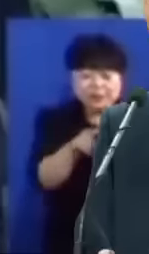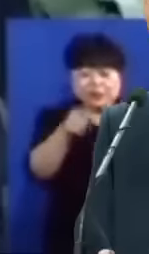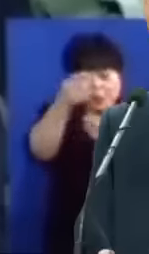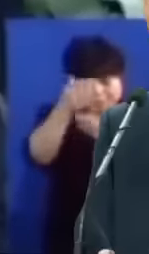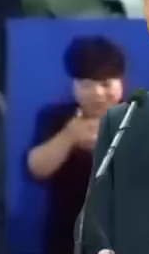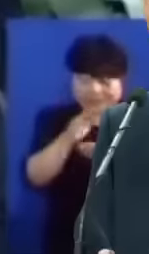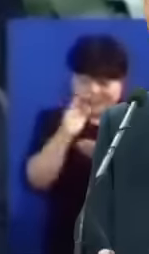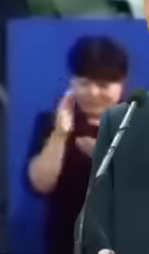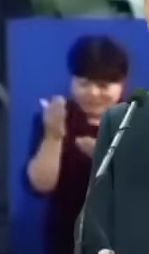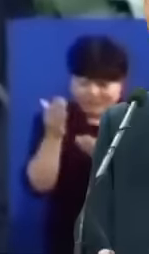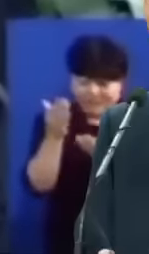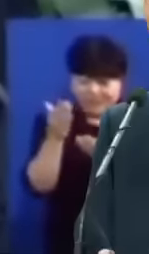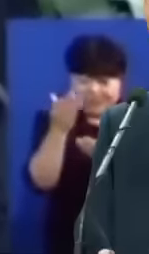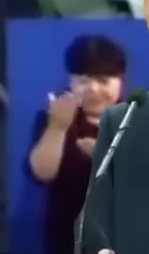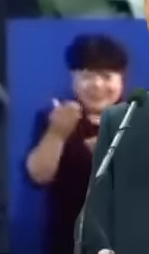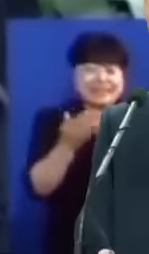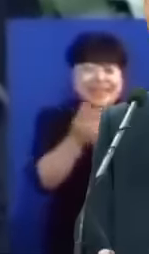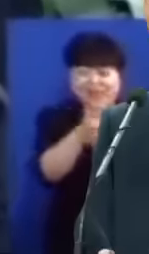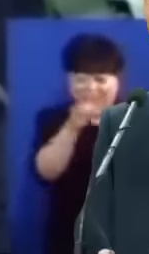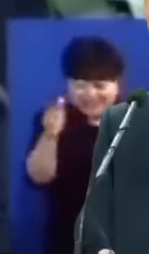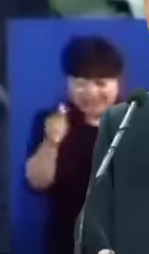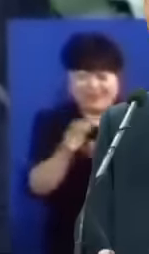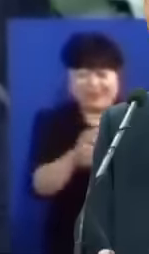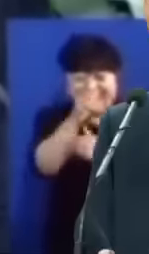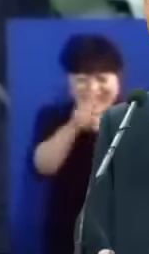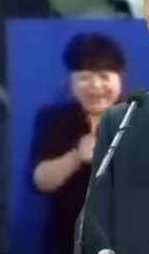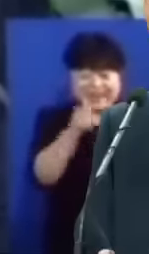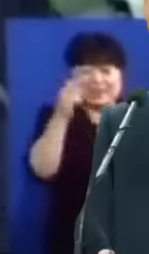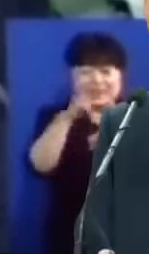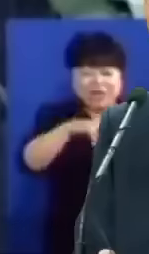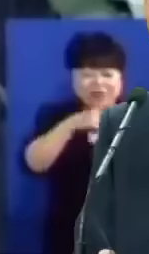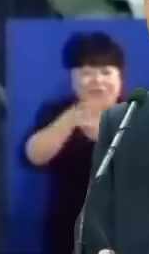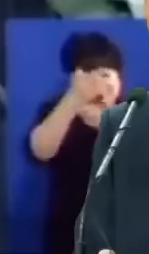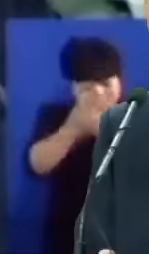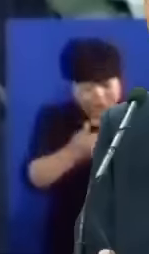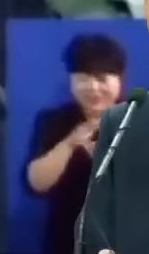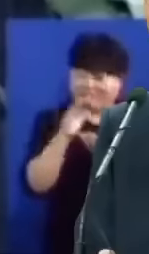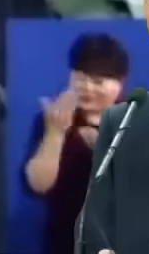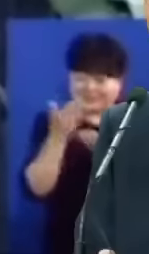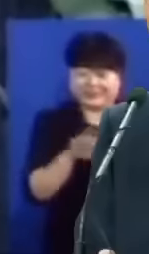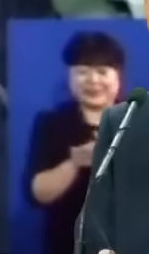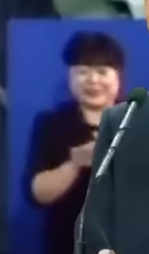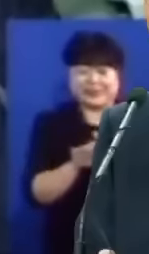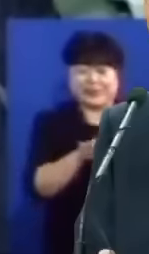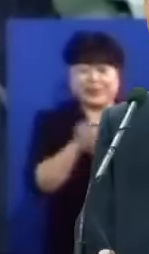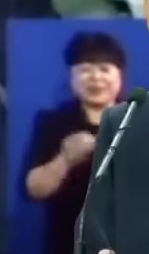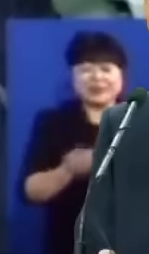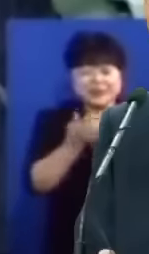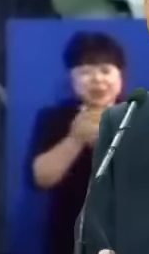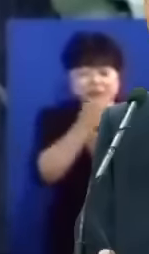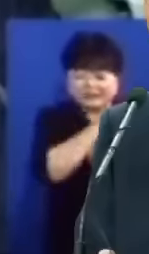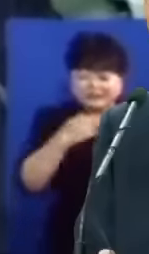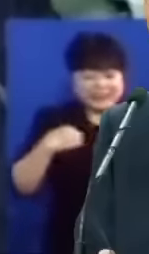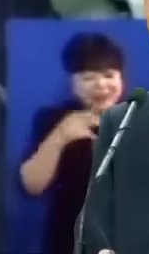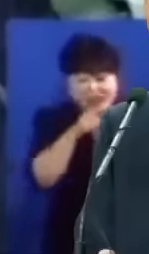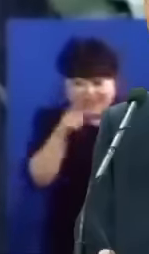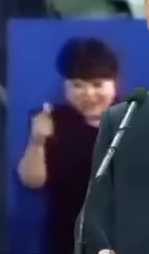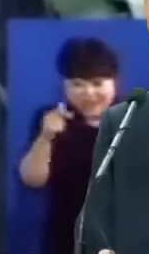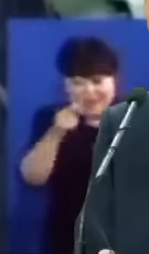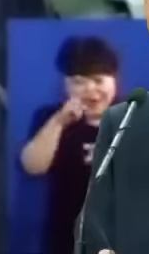구원을 받았으니 이것이 너희에게서 난 것이 아니오 하나님의 선물이라고 말한 것입니다. 우리에게서 나온 자격이 아닌